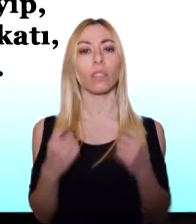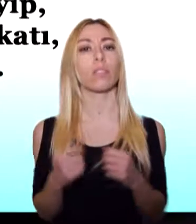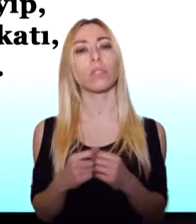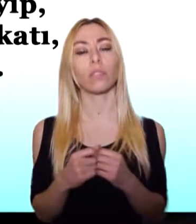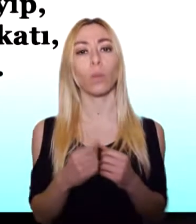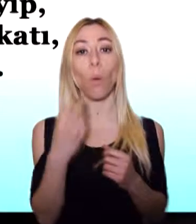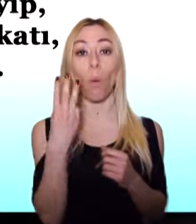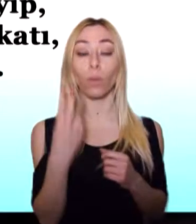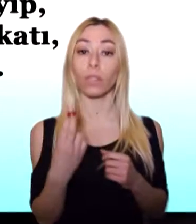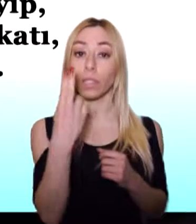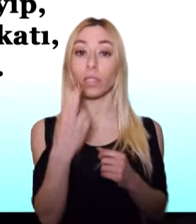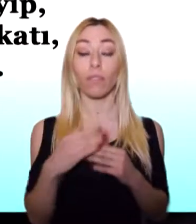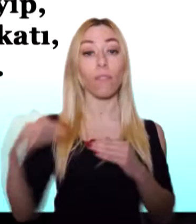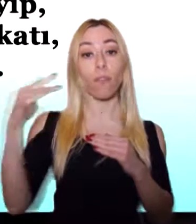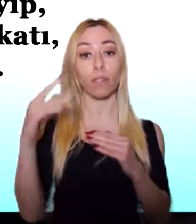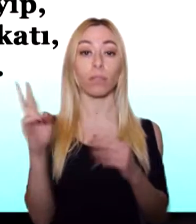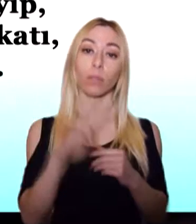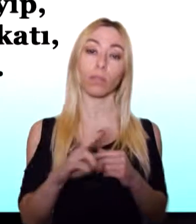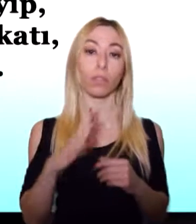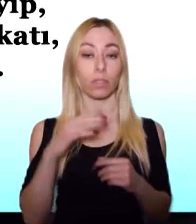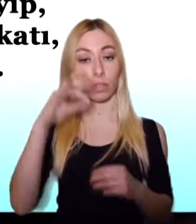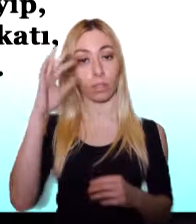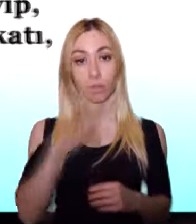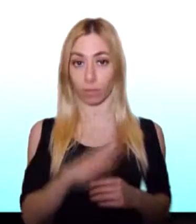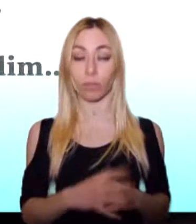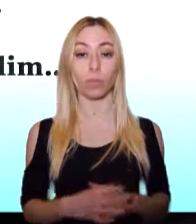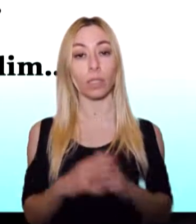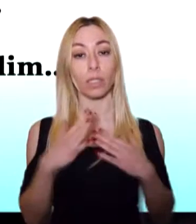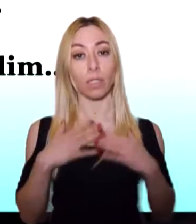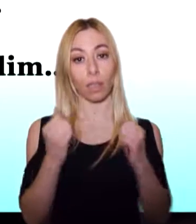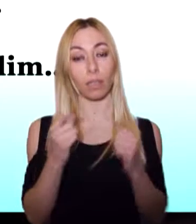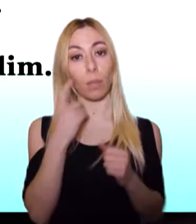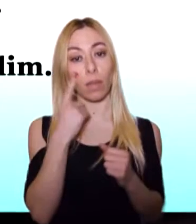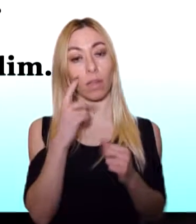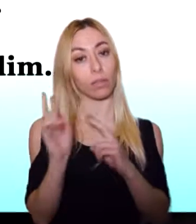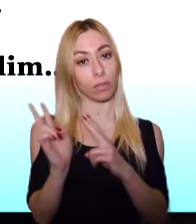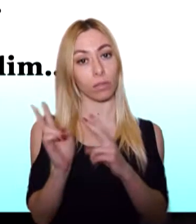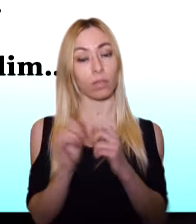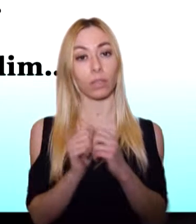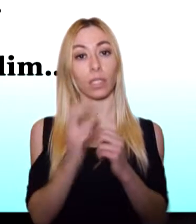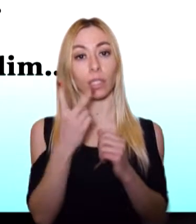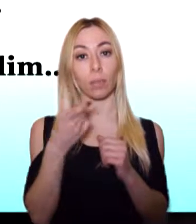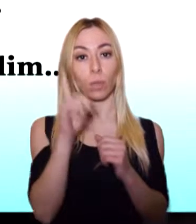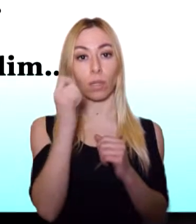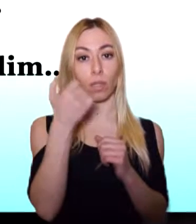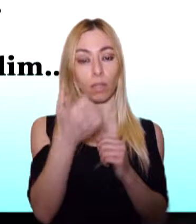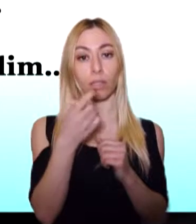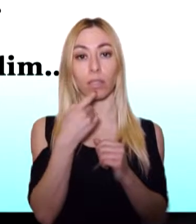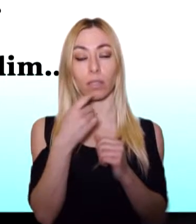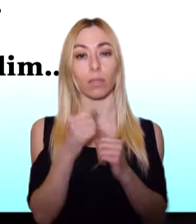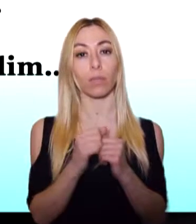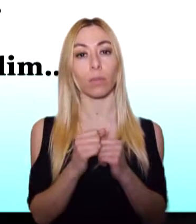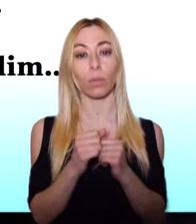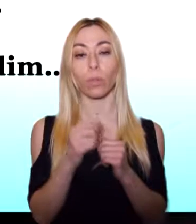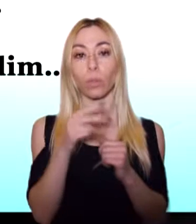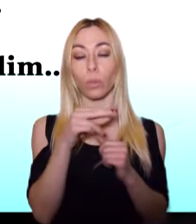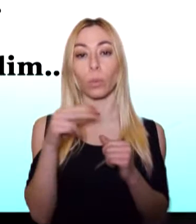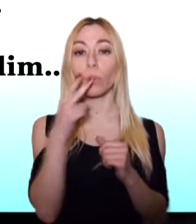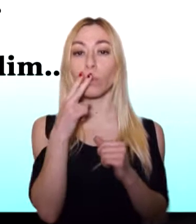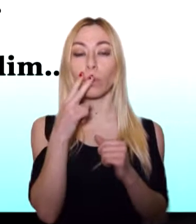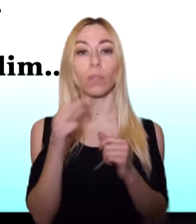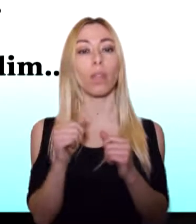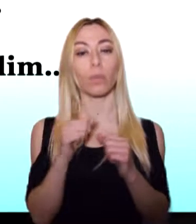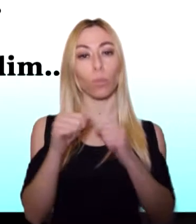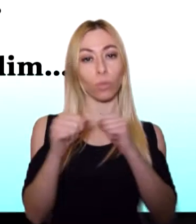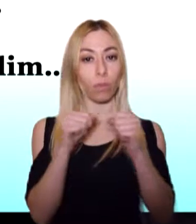katı, trafik kazalarının 37 katı can kaybı. Sağlık Bakanlığı tarafından 2016 yılı tütünle mücadele